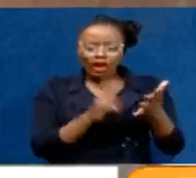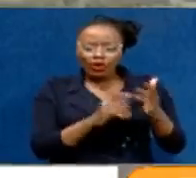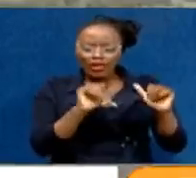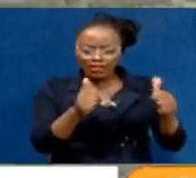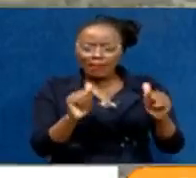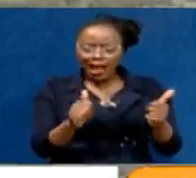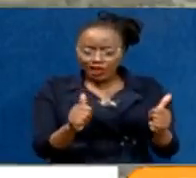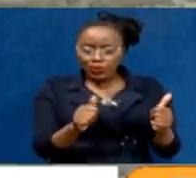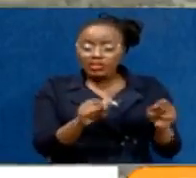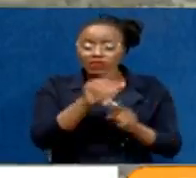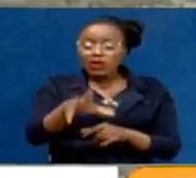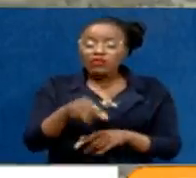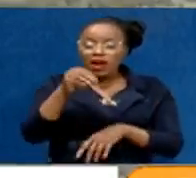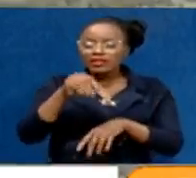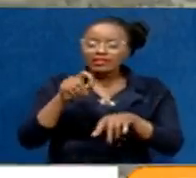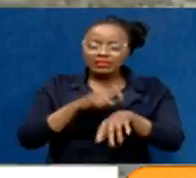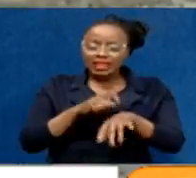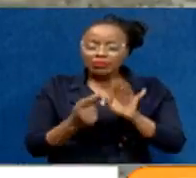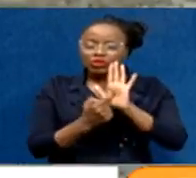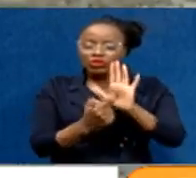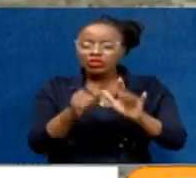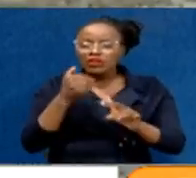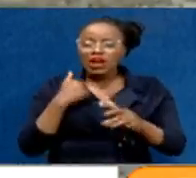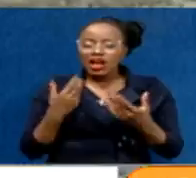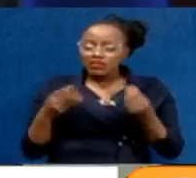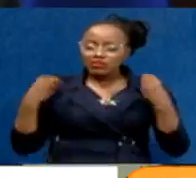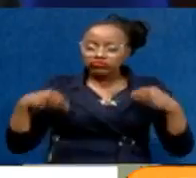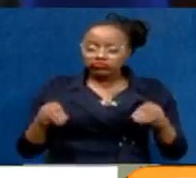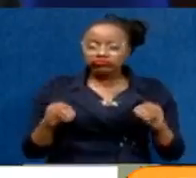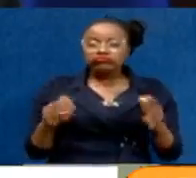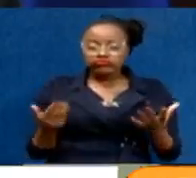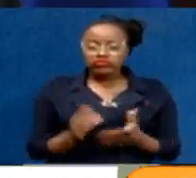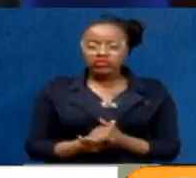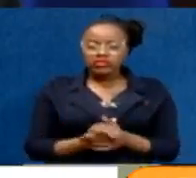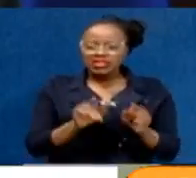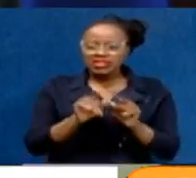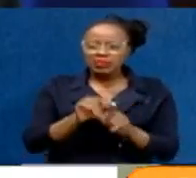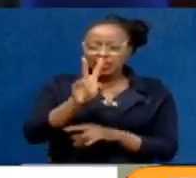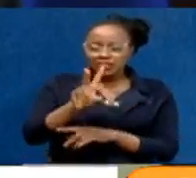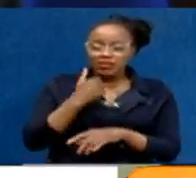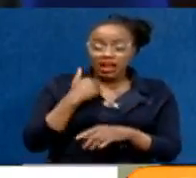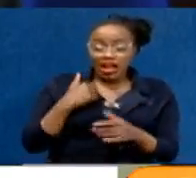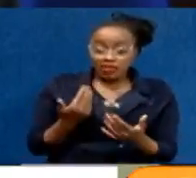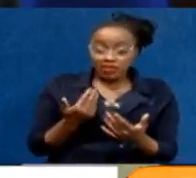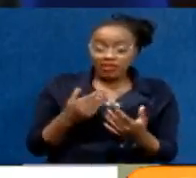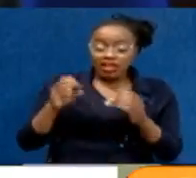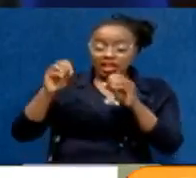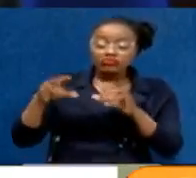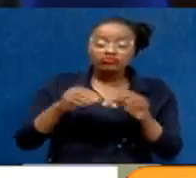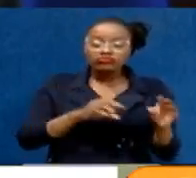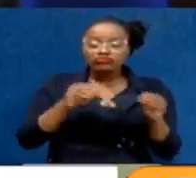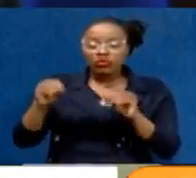wakati huo ulipatikana ukionyesha alikuwa amevalia nadhifu. This is a secondary scene. He may have been killed elsewhere and dropped